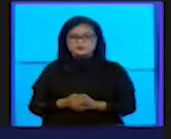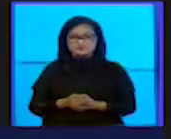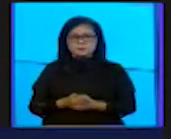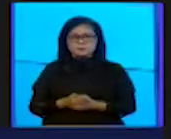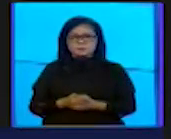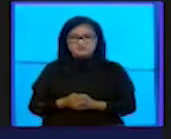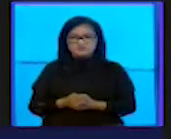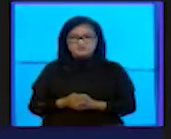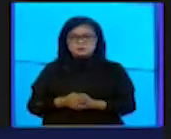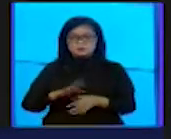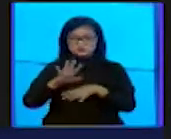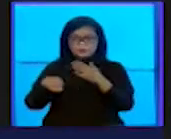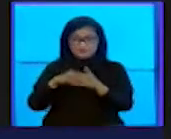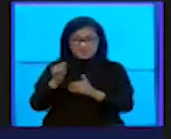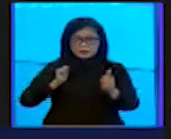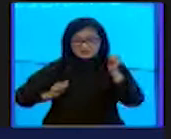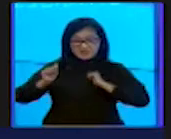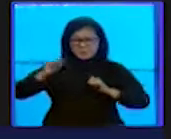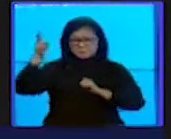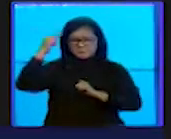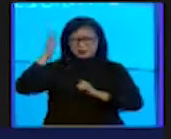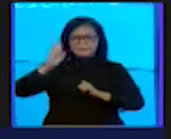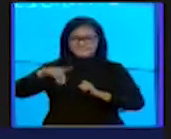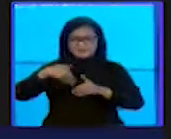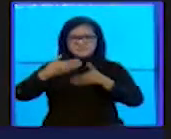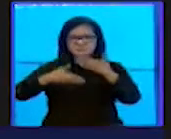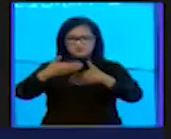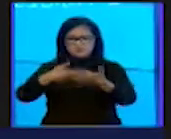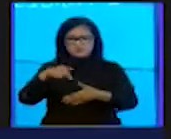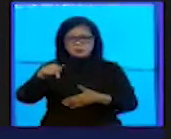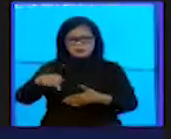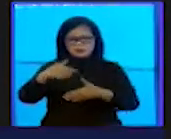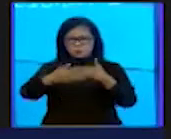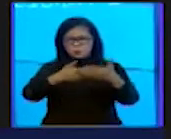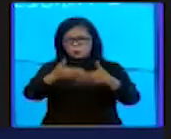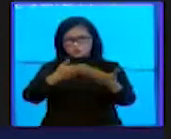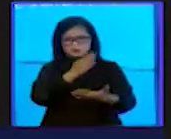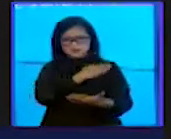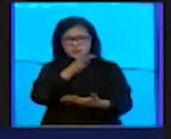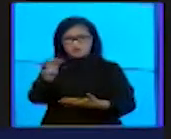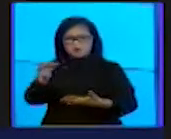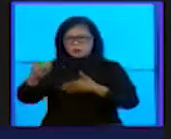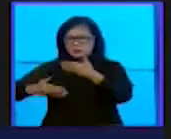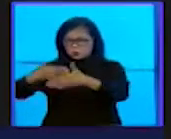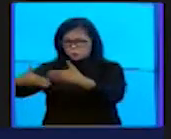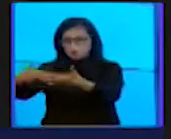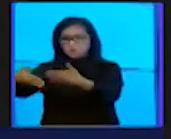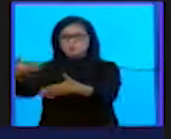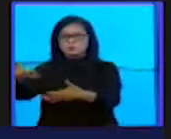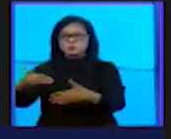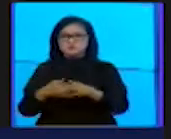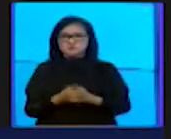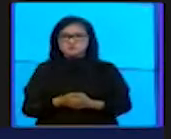kegiatan pemerintahan masih tetap berjalan, provinsi masih berjalan, kabupaten kota masih berjalan. Tidak ada satupun provinsi dan